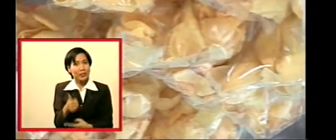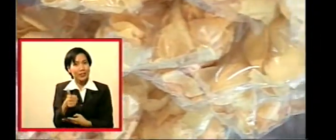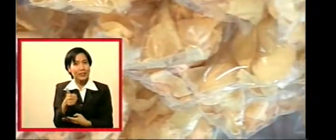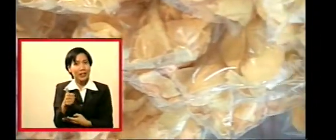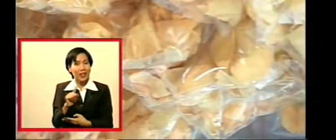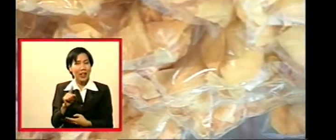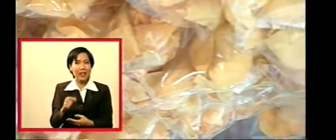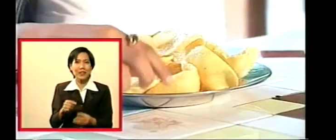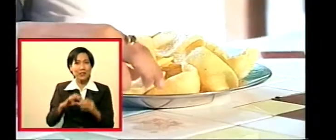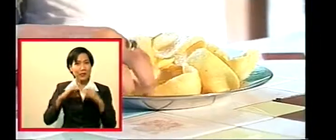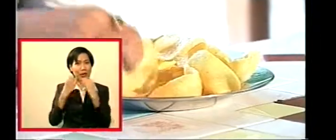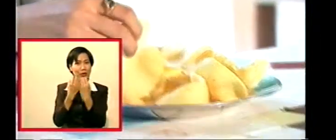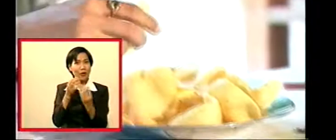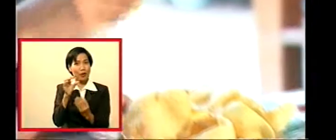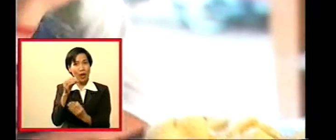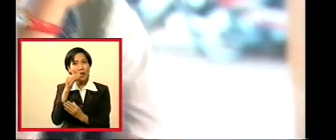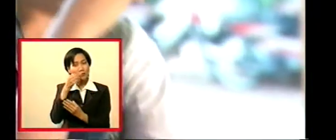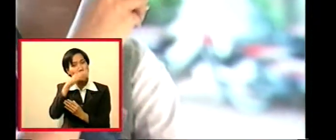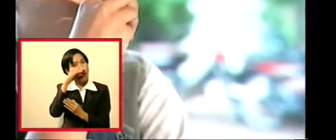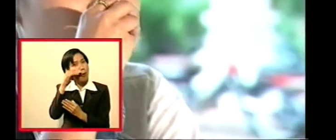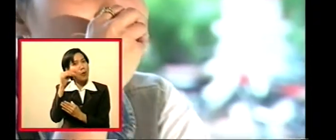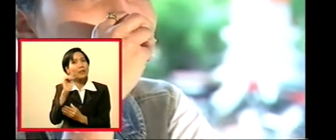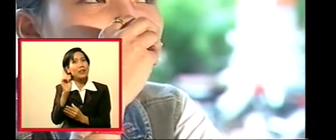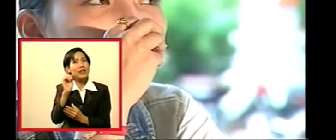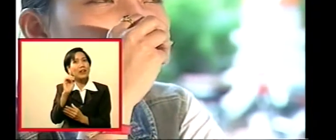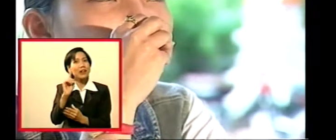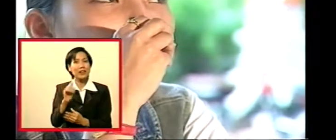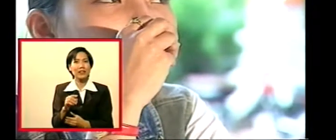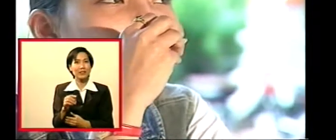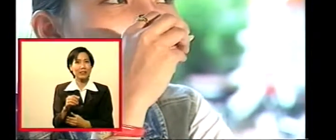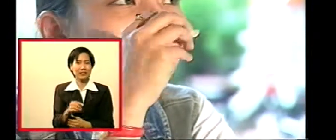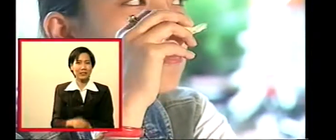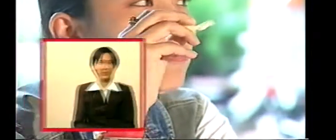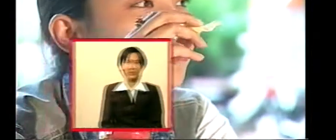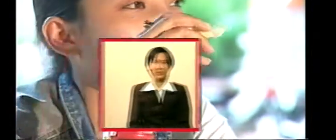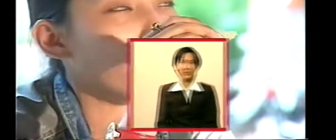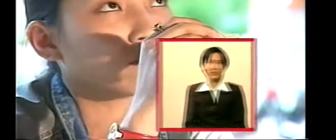ชมข้าวเกรียบฟักทองหอมอะไรอย่างนี้จริงไหมคุณเอกับคุณนาน